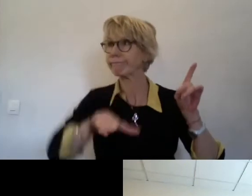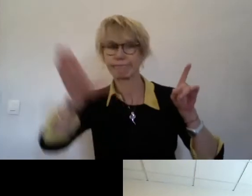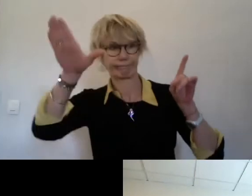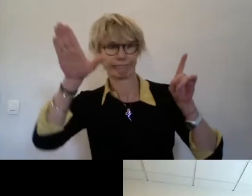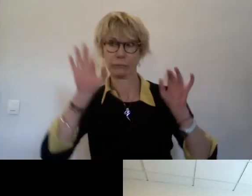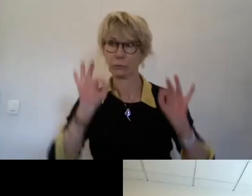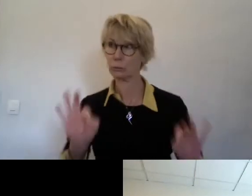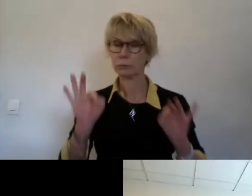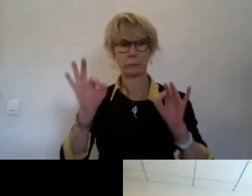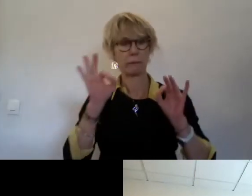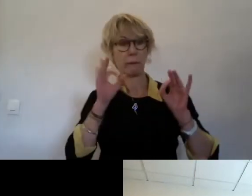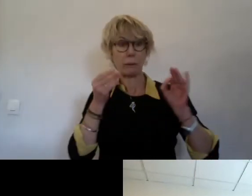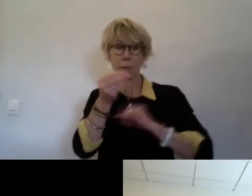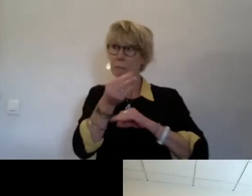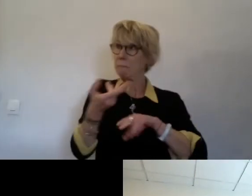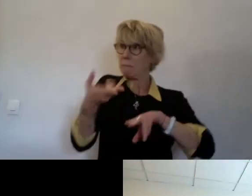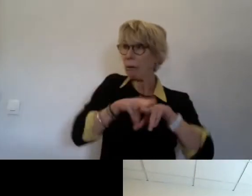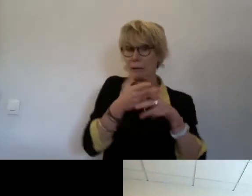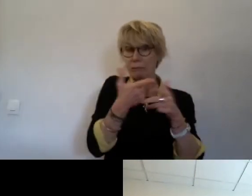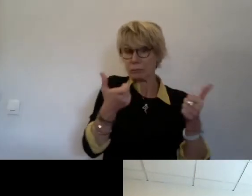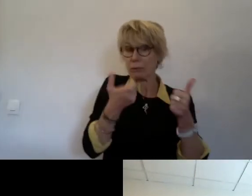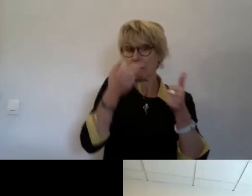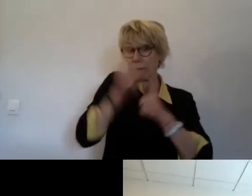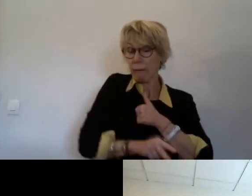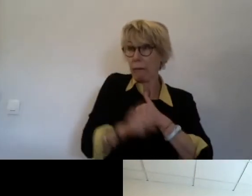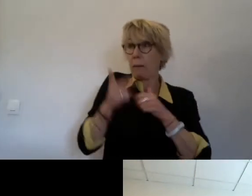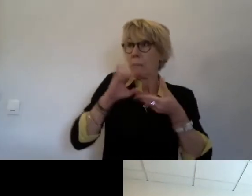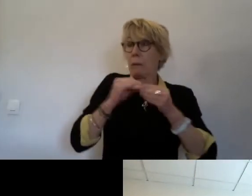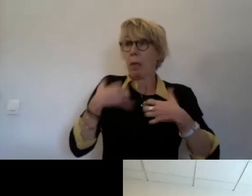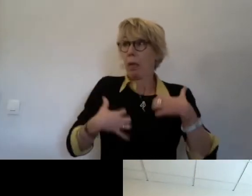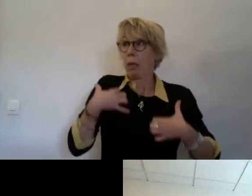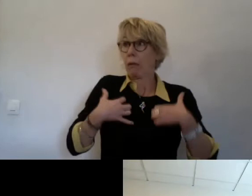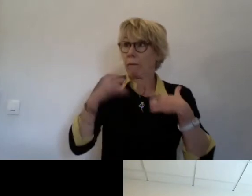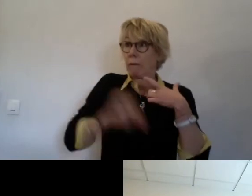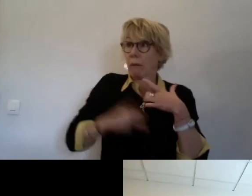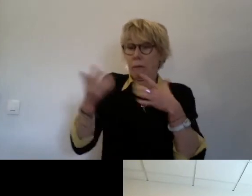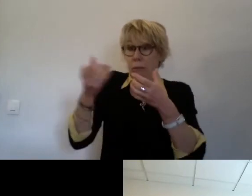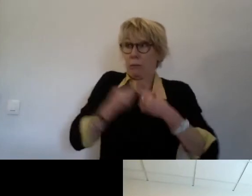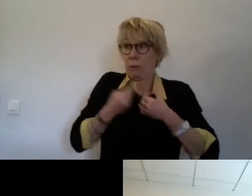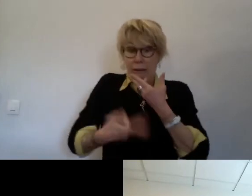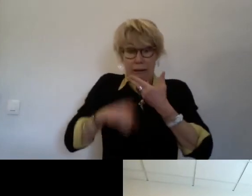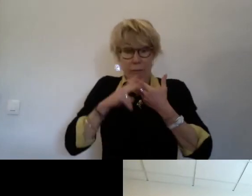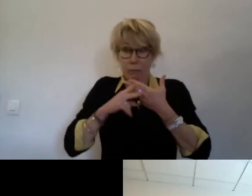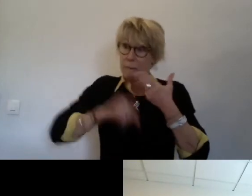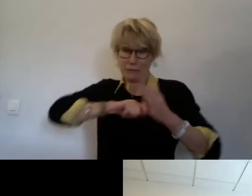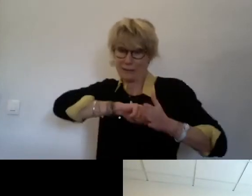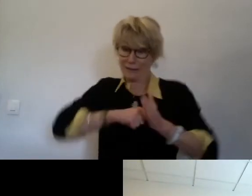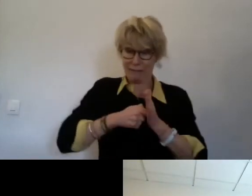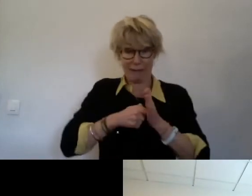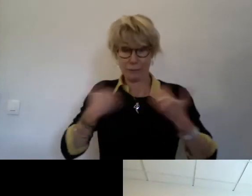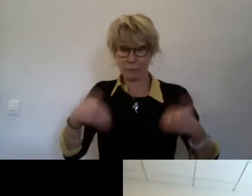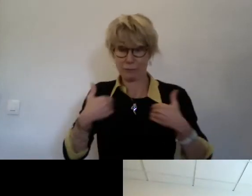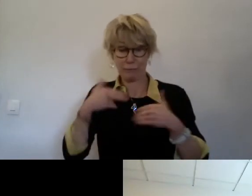Elle était mortelle a priori, donc on a eu des réponses qui étaient un peu catégoriques. on s'est concentré sur les